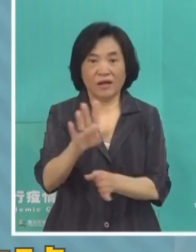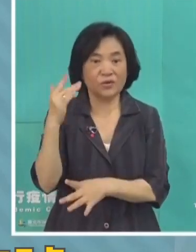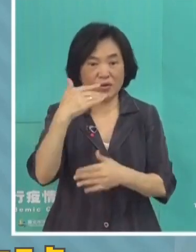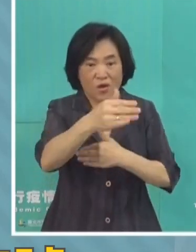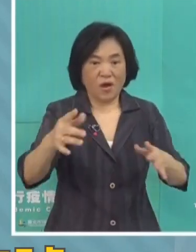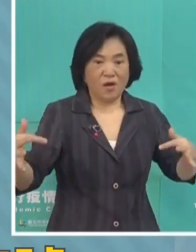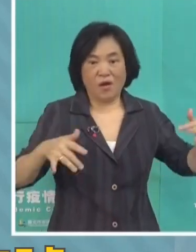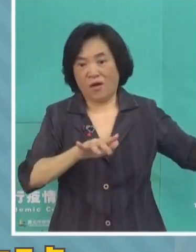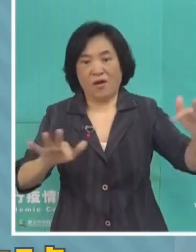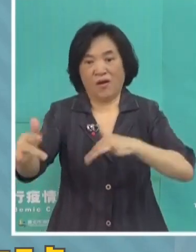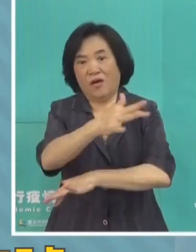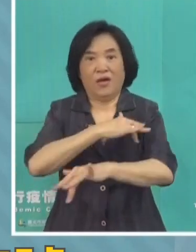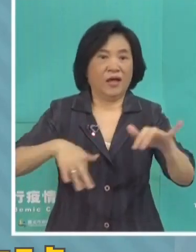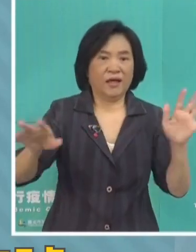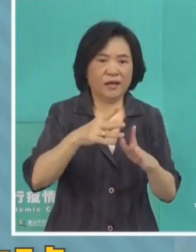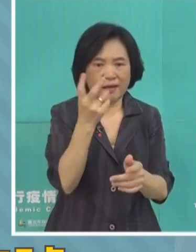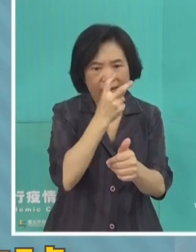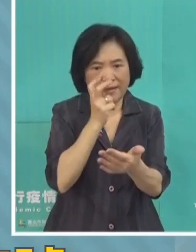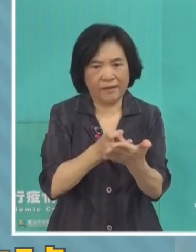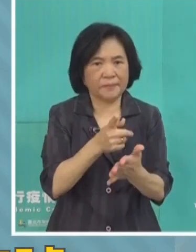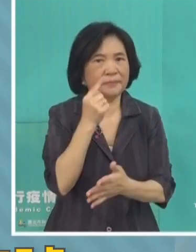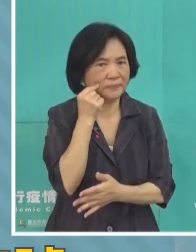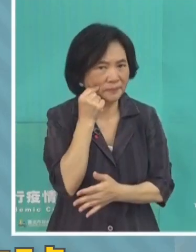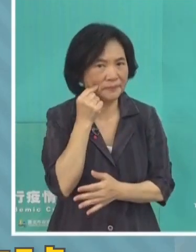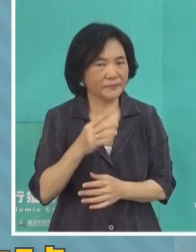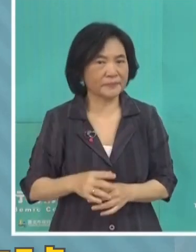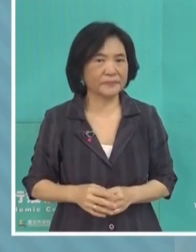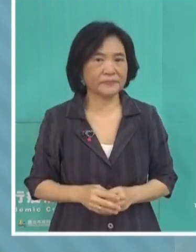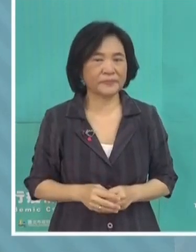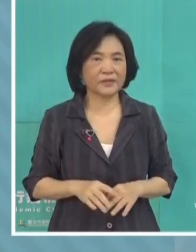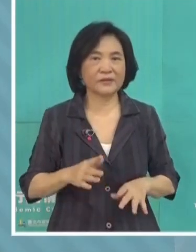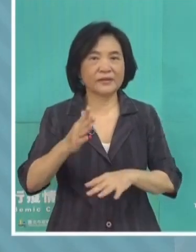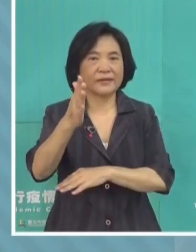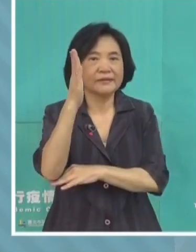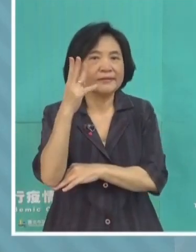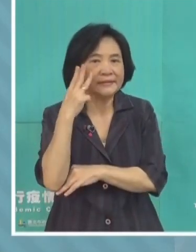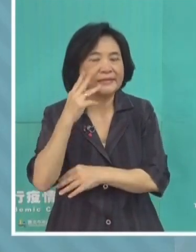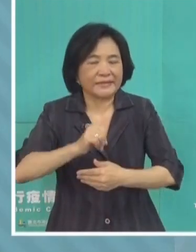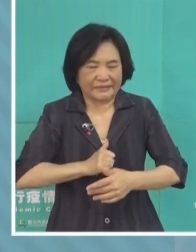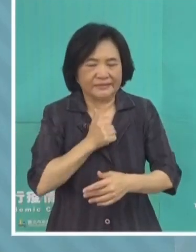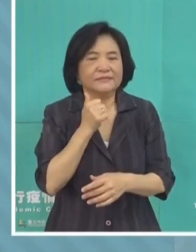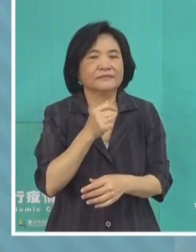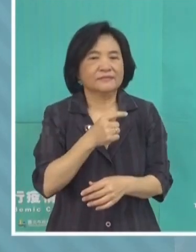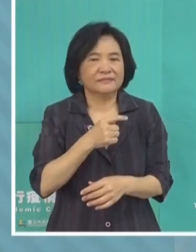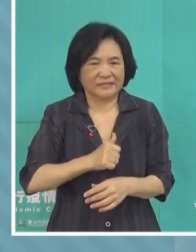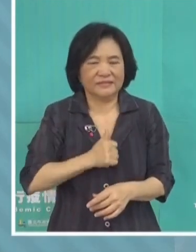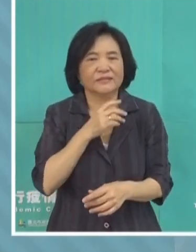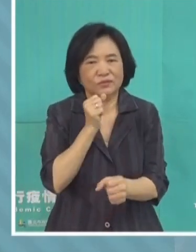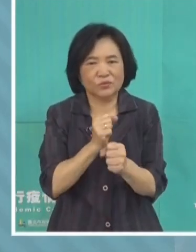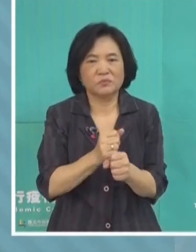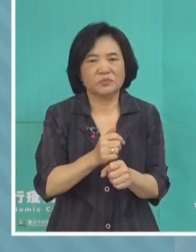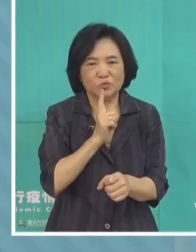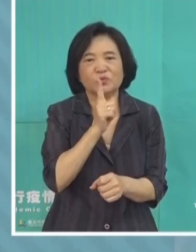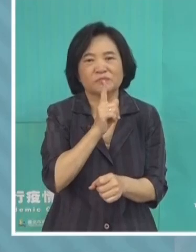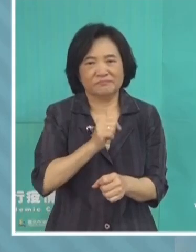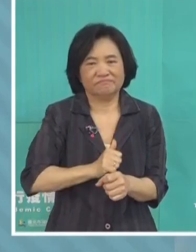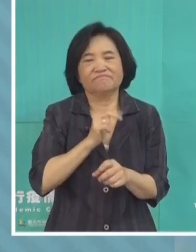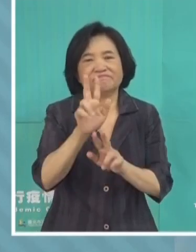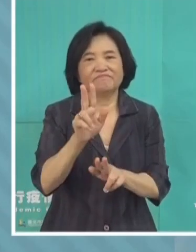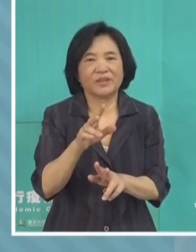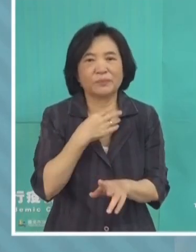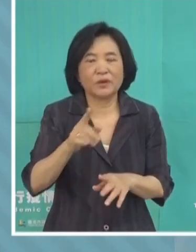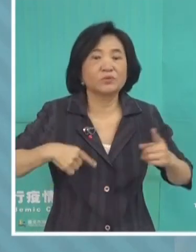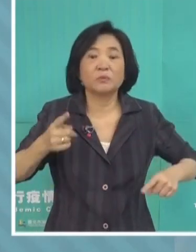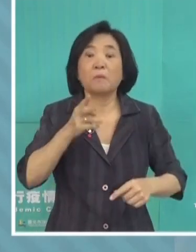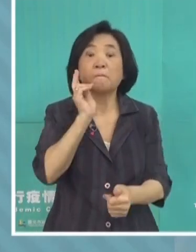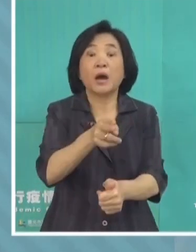通八达，你要管理也不是那么简单的。所以政治要务实的哈，我们要不要随便就下一